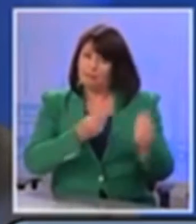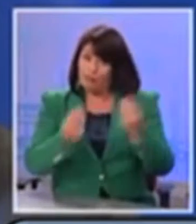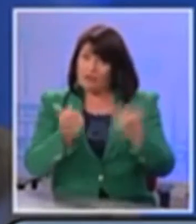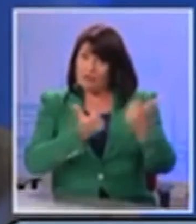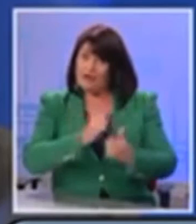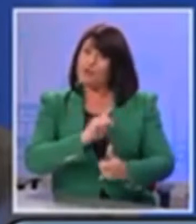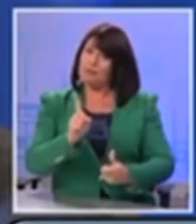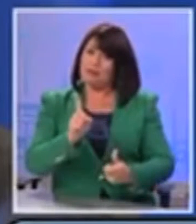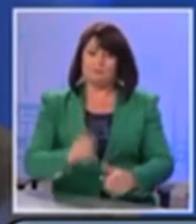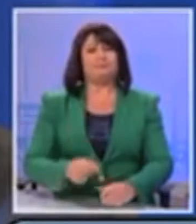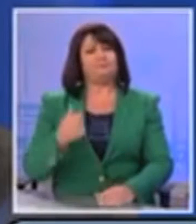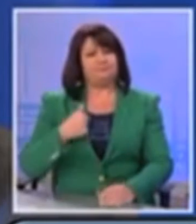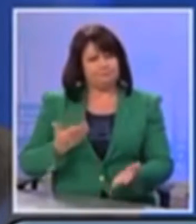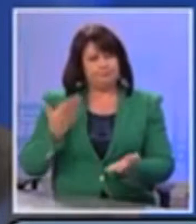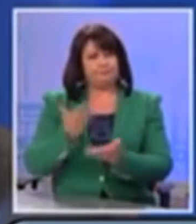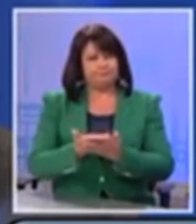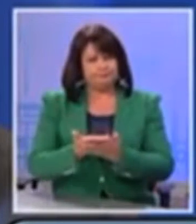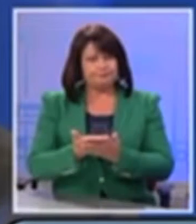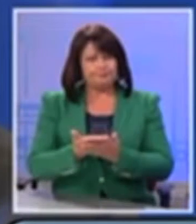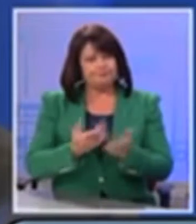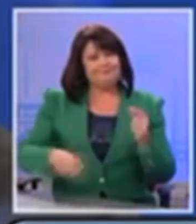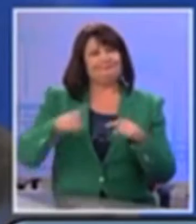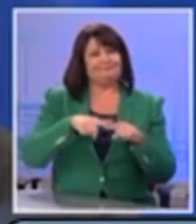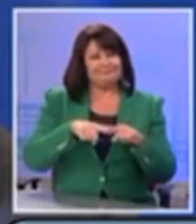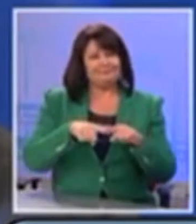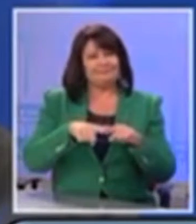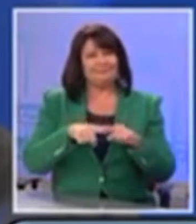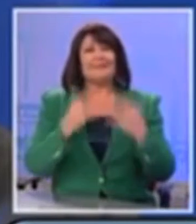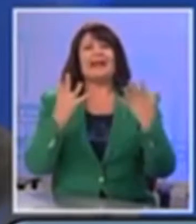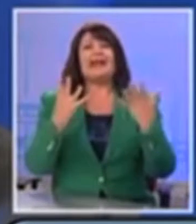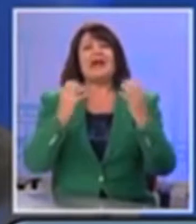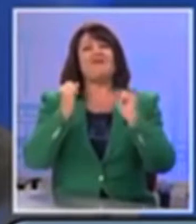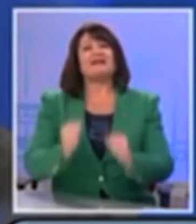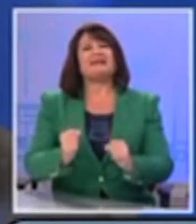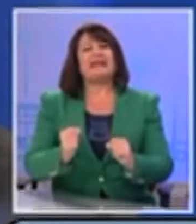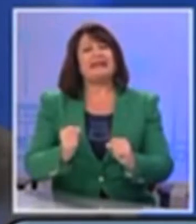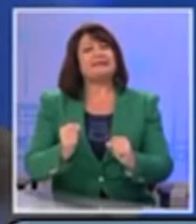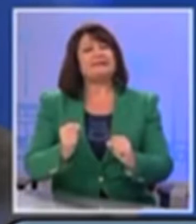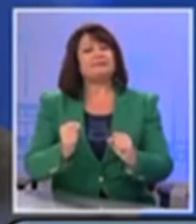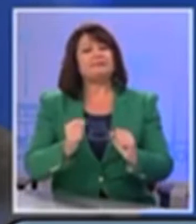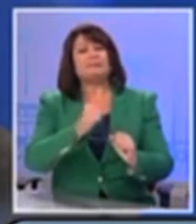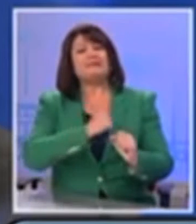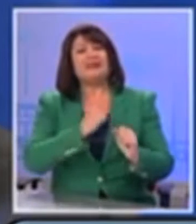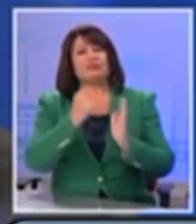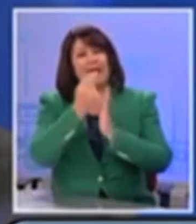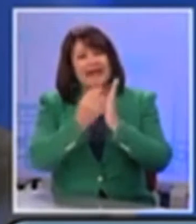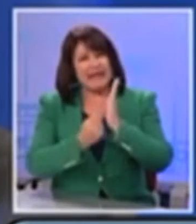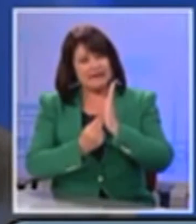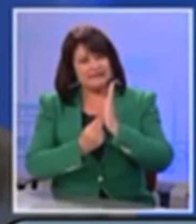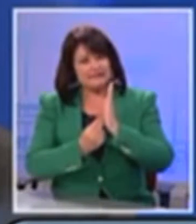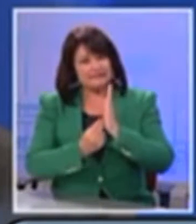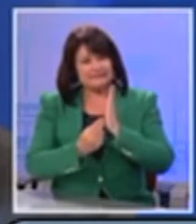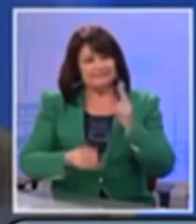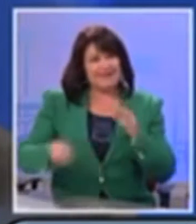proposé d'ajouter aux 9 principes 3 principes supplémentaires. Donc